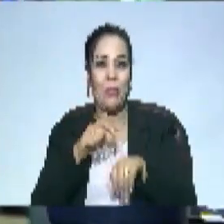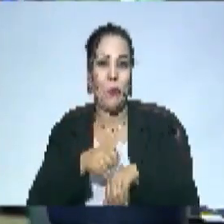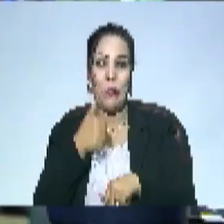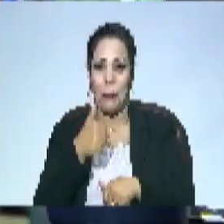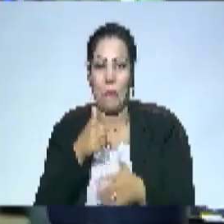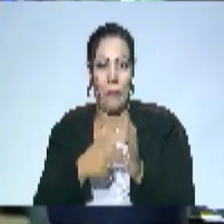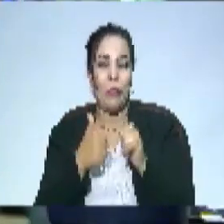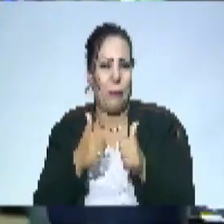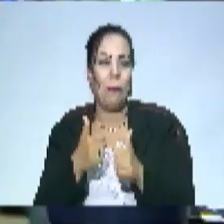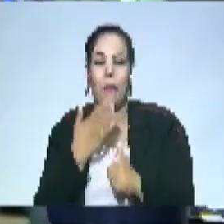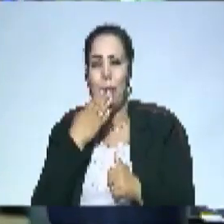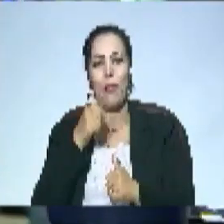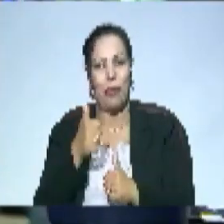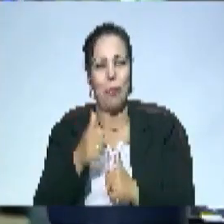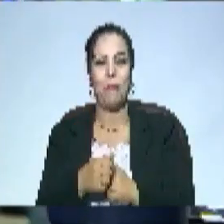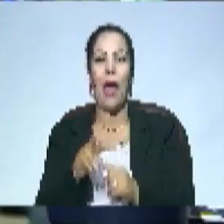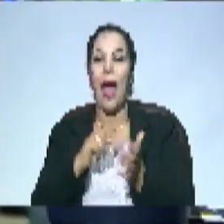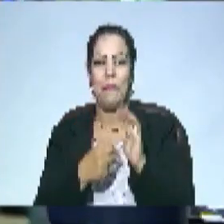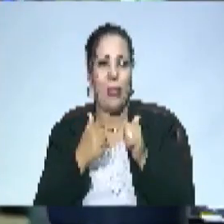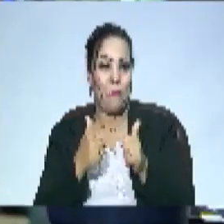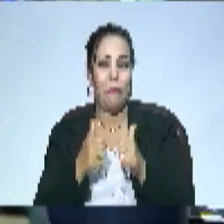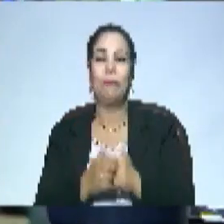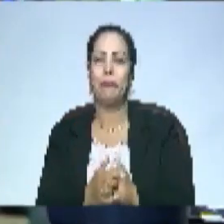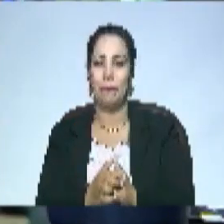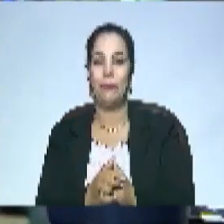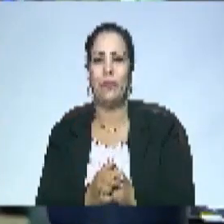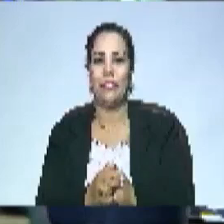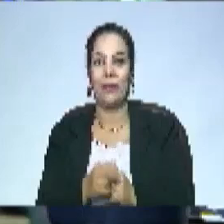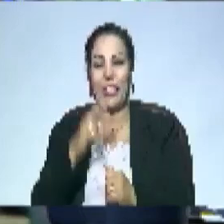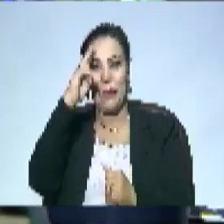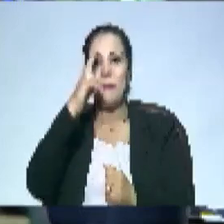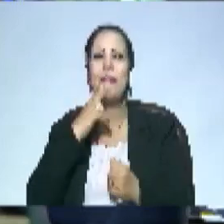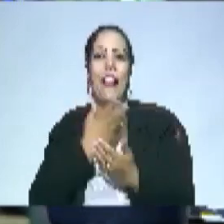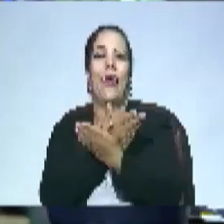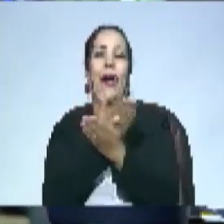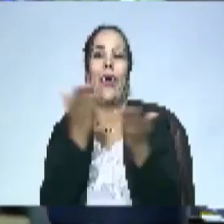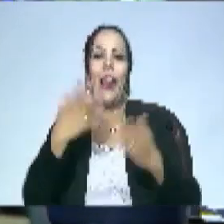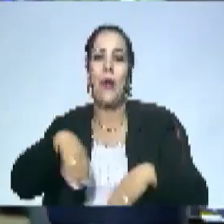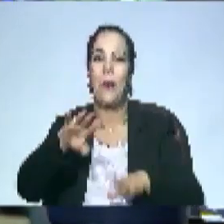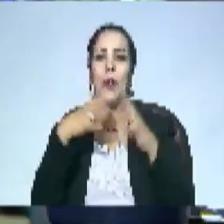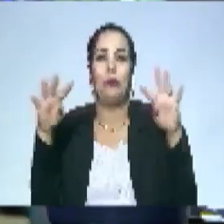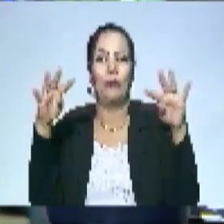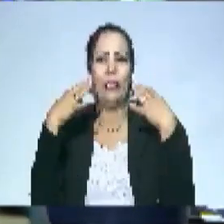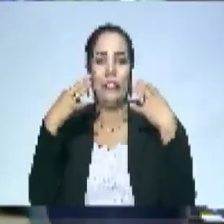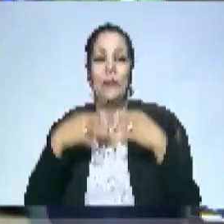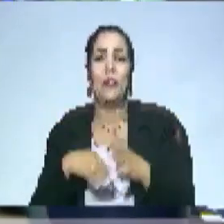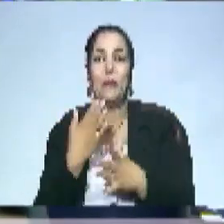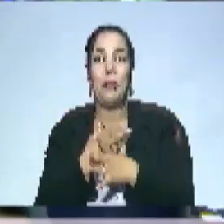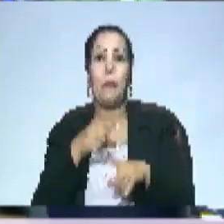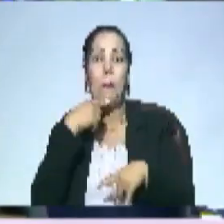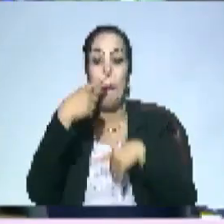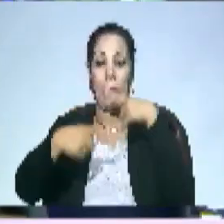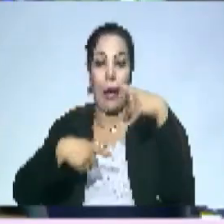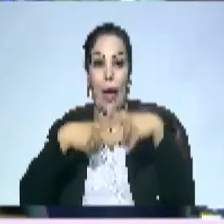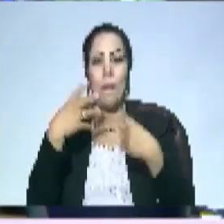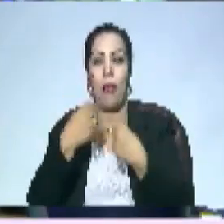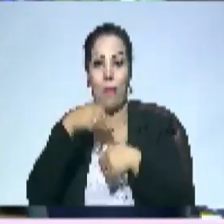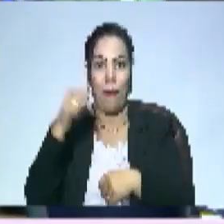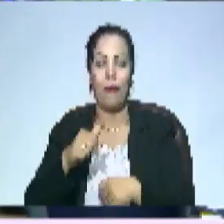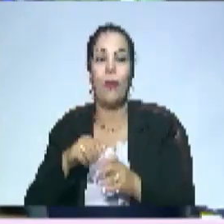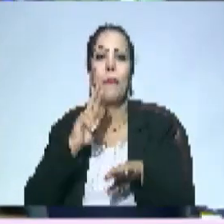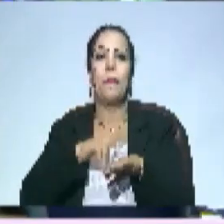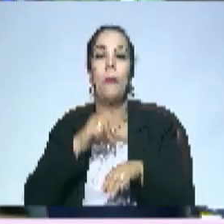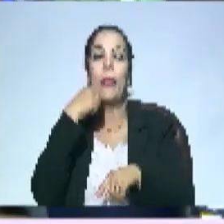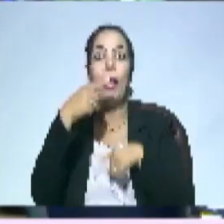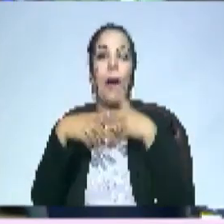الحمد لله كله تمام. أخبارك إيه؟ تمام الحمد لله. مساء الخيرات على حضراتكم. زي ما بنكمل برضو النهاردة